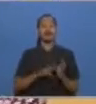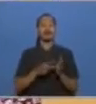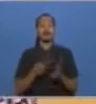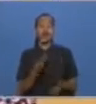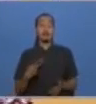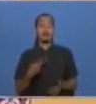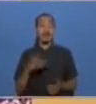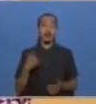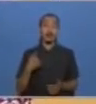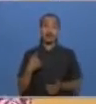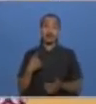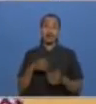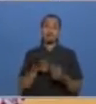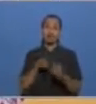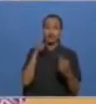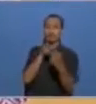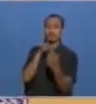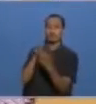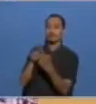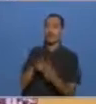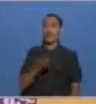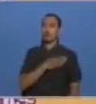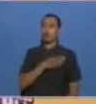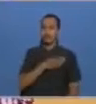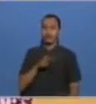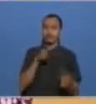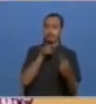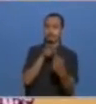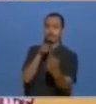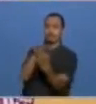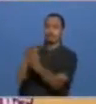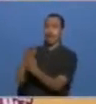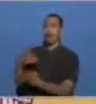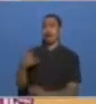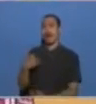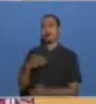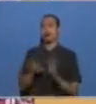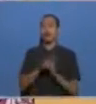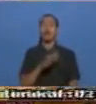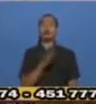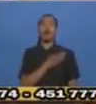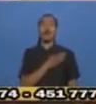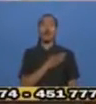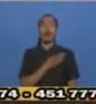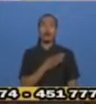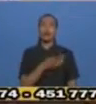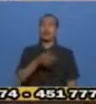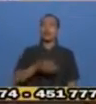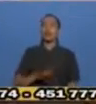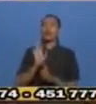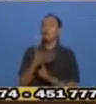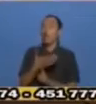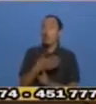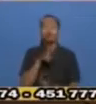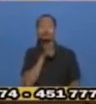di setiap kabupaten gitu. Kita punya jaringan sehingga misalnya Kabupaten Bantul itu kami mencoba di situ yang menjadi yang